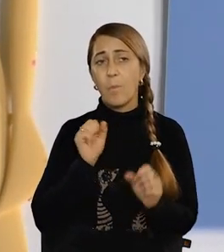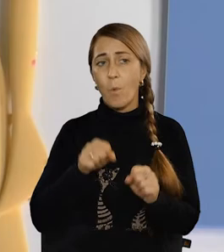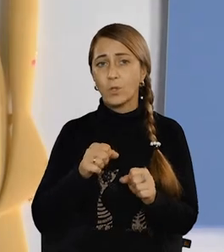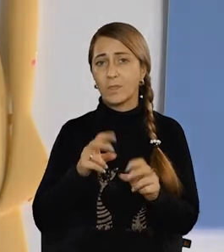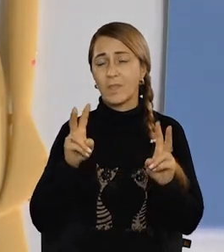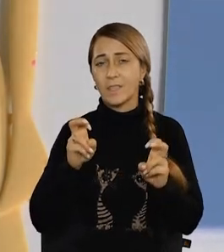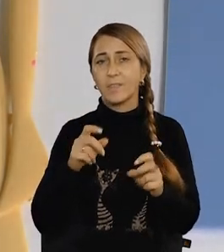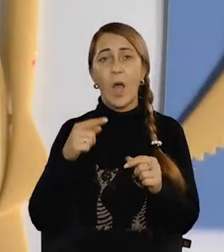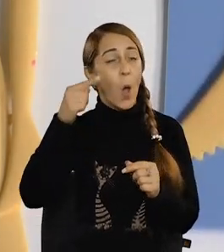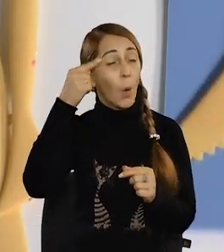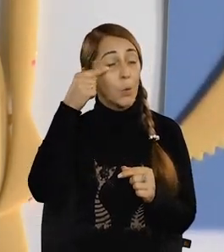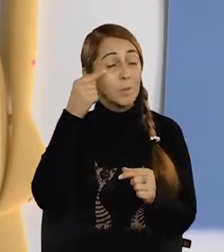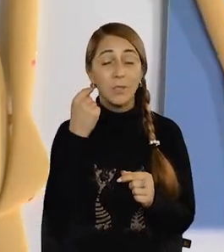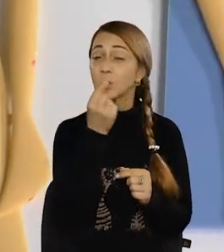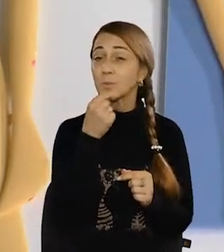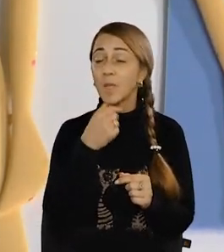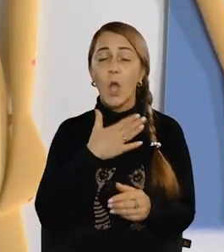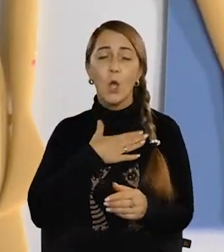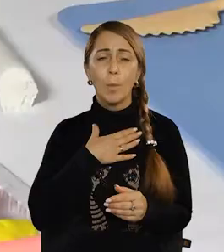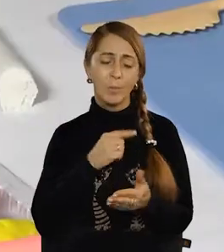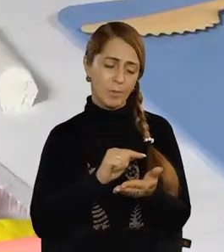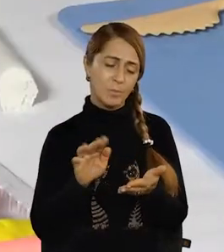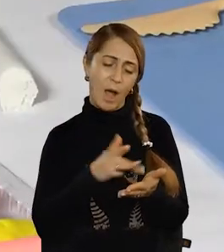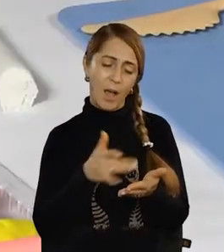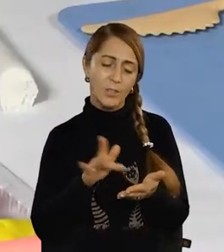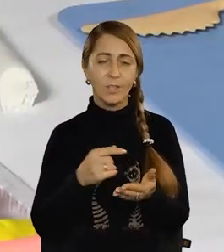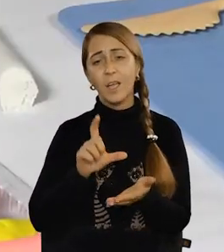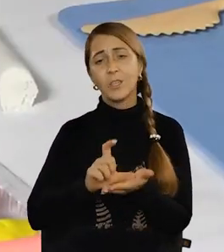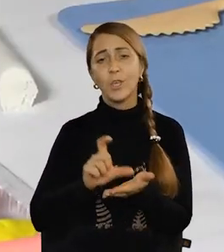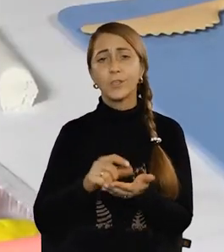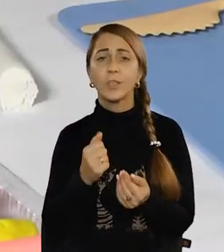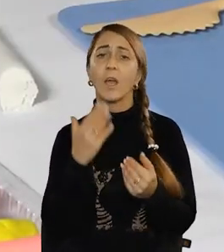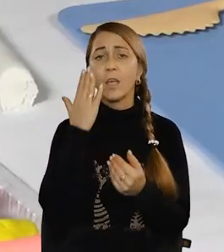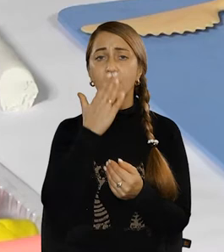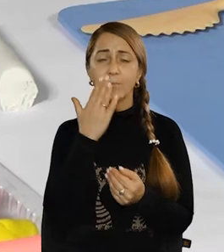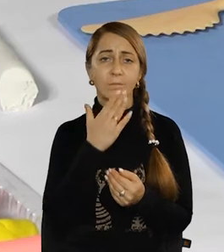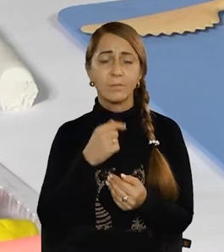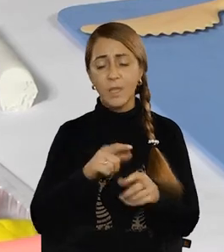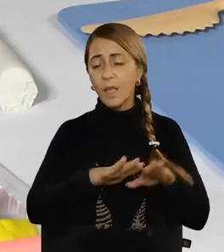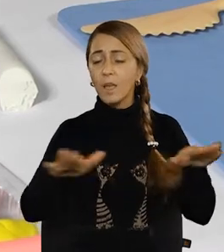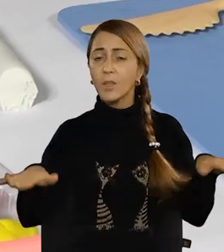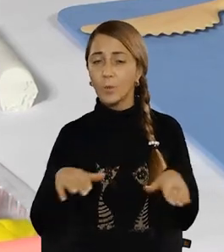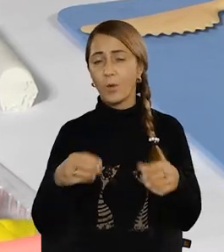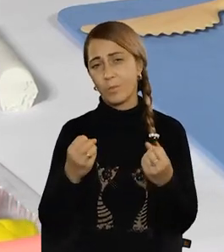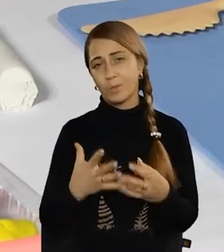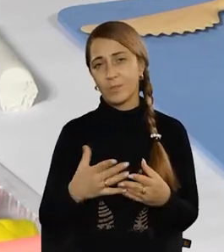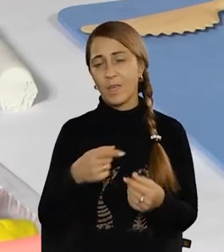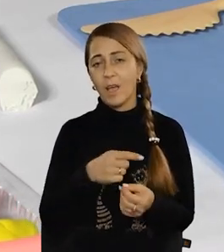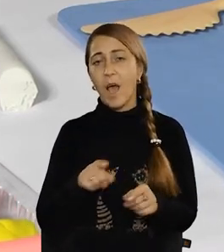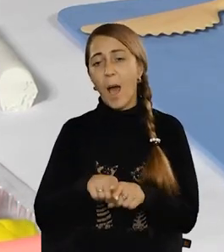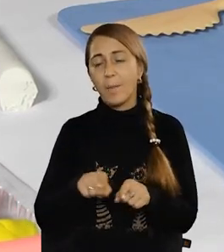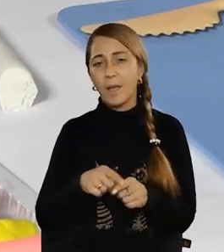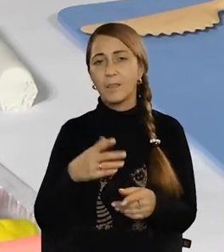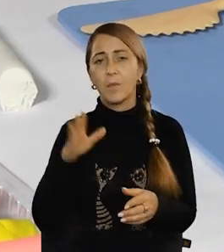лише косметичку, улюблений гаджет, чашечку та пухнастий рожевий килимок. А в рюкзаку Орео зазвичай